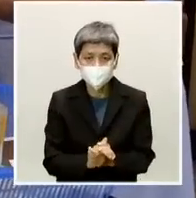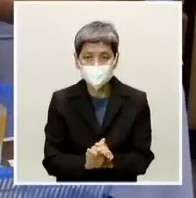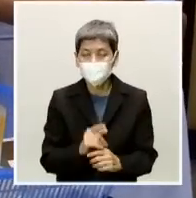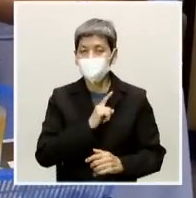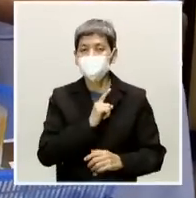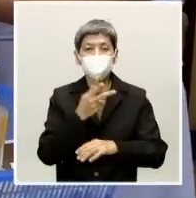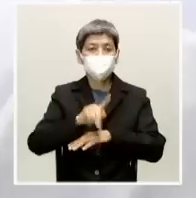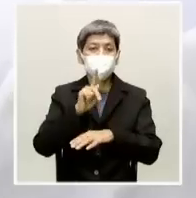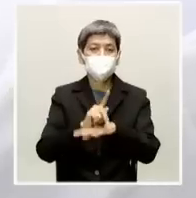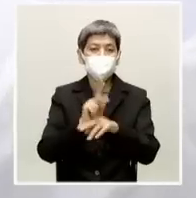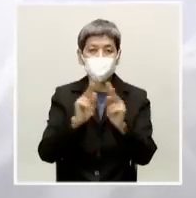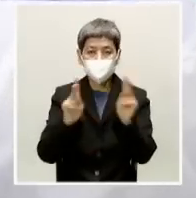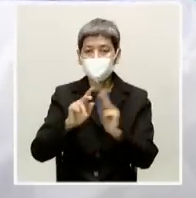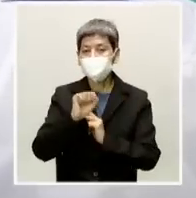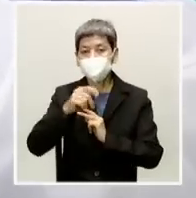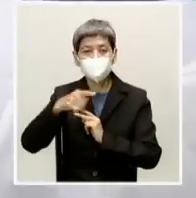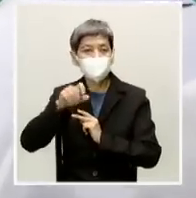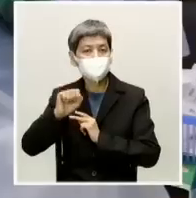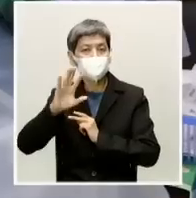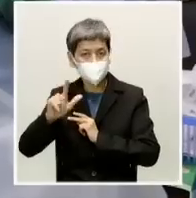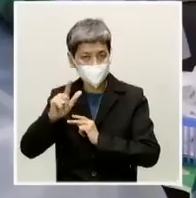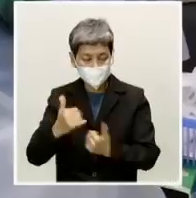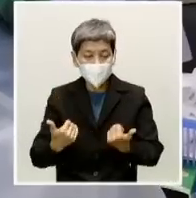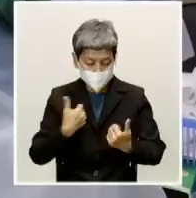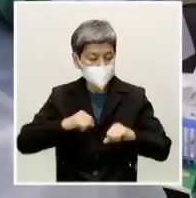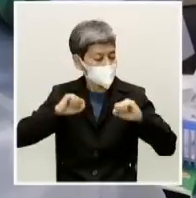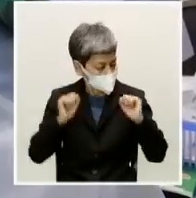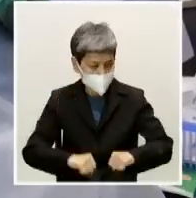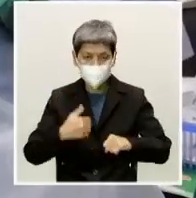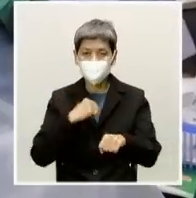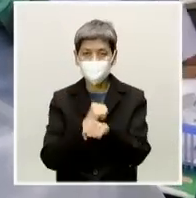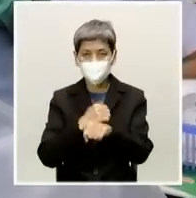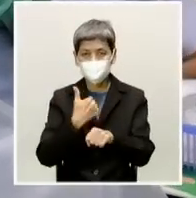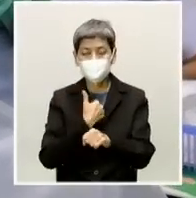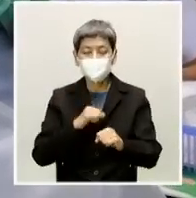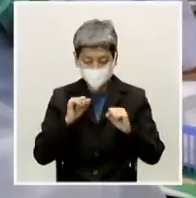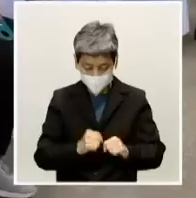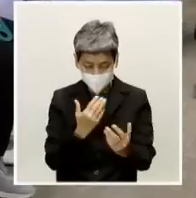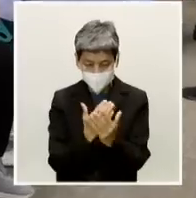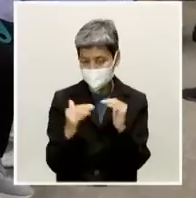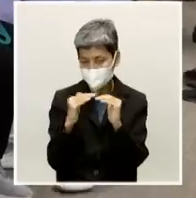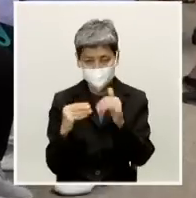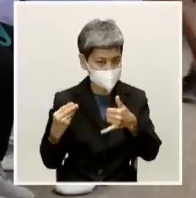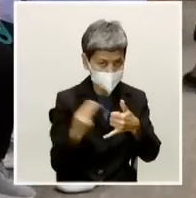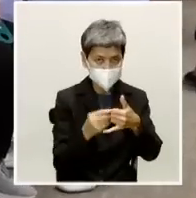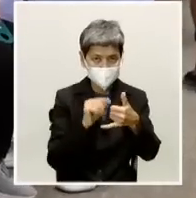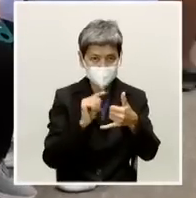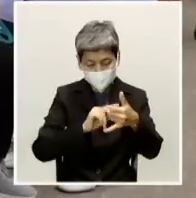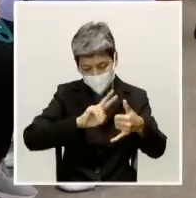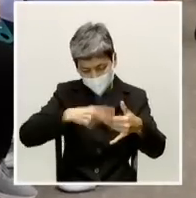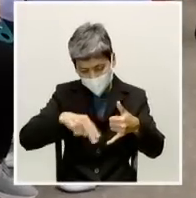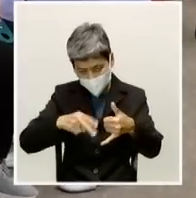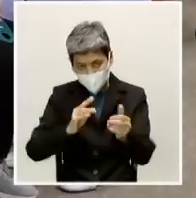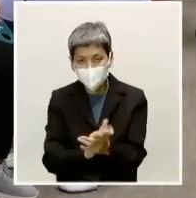ขในฐานะประธานบอร์ดสปสช.เป็นประธานก็มีมติออกมาครับเห็นชอบเพิ่มสิทธิประโยชน์การตรวจ